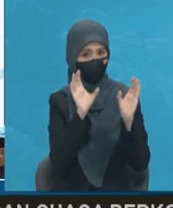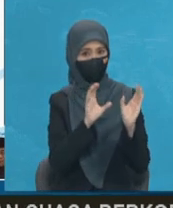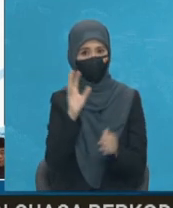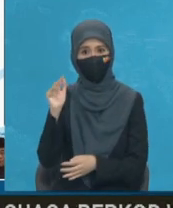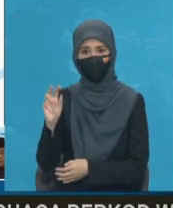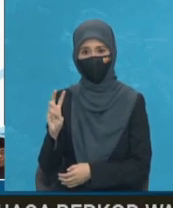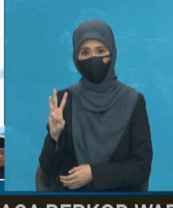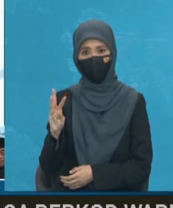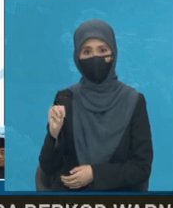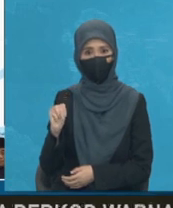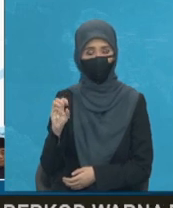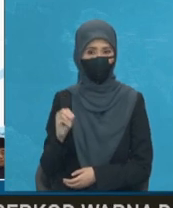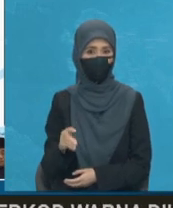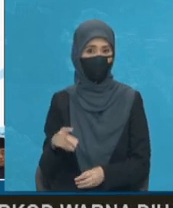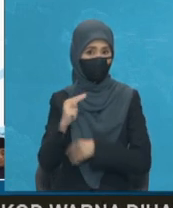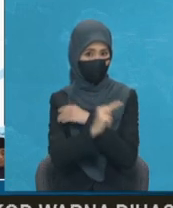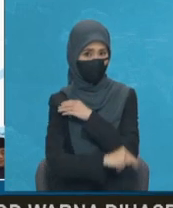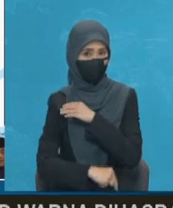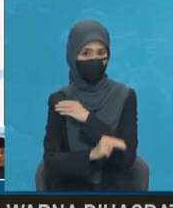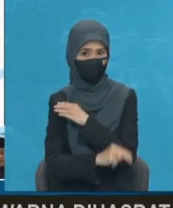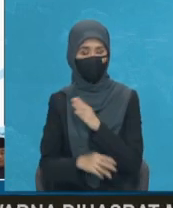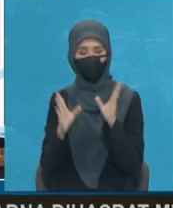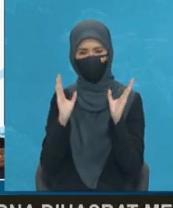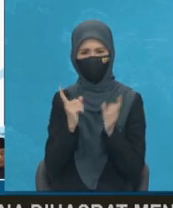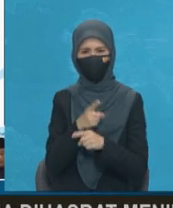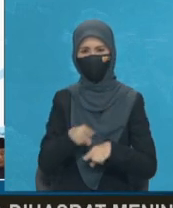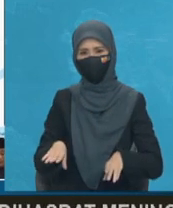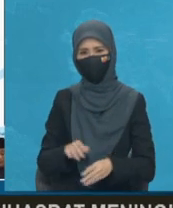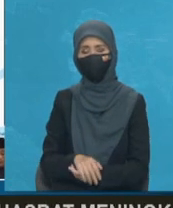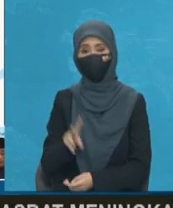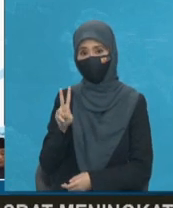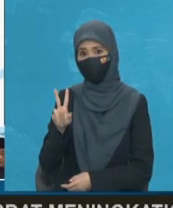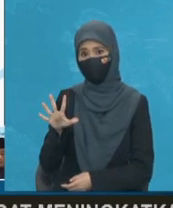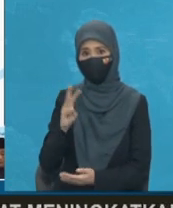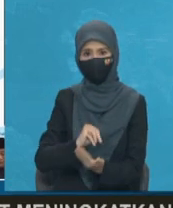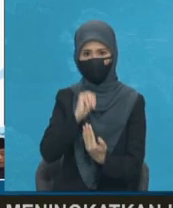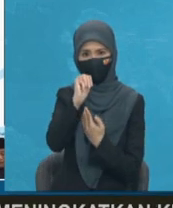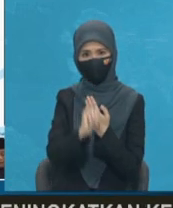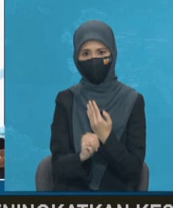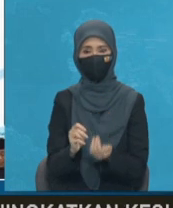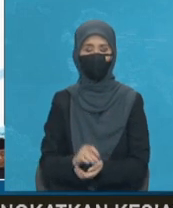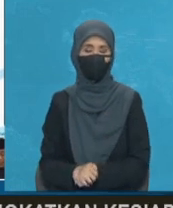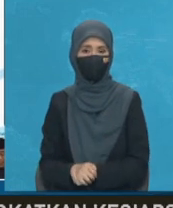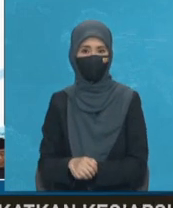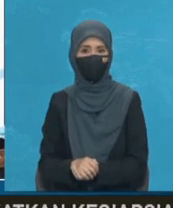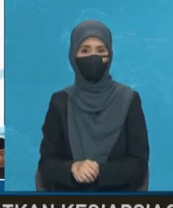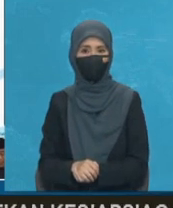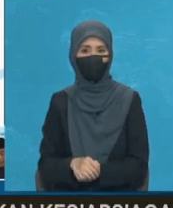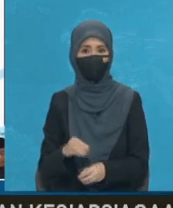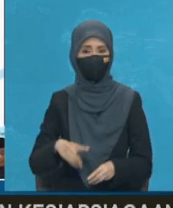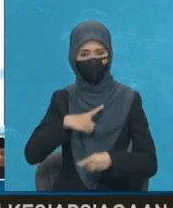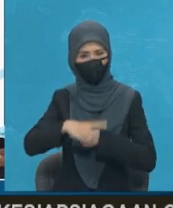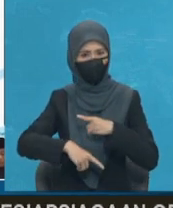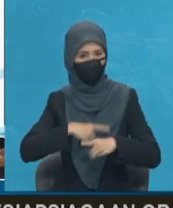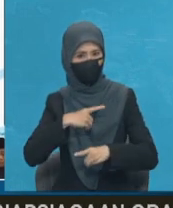negara pernyataan salam turut memperingati 33 modus yaitu Toreh tubuhnya Padang sentifik dunia dibawah